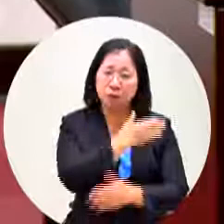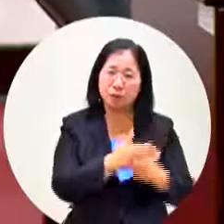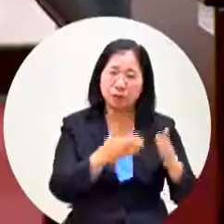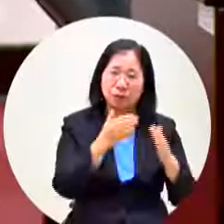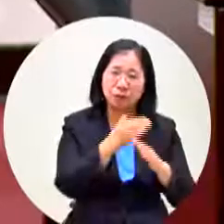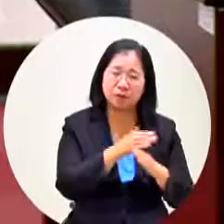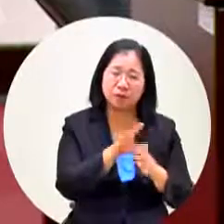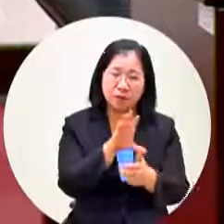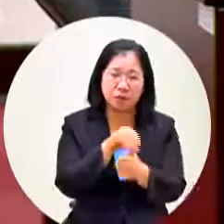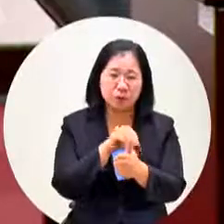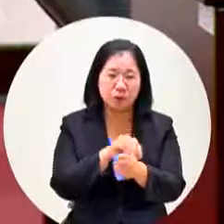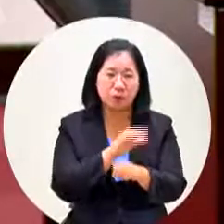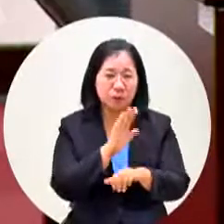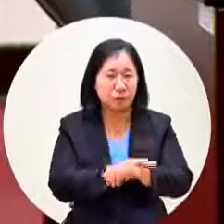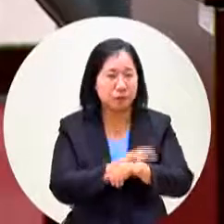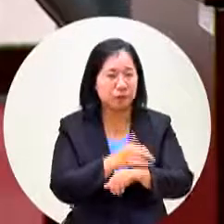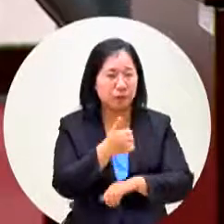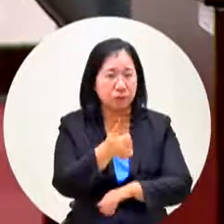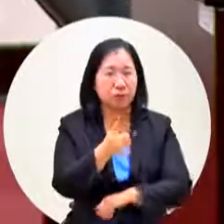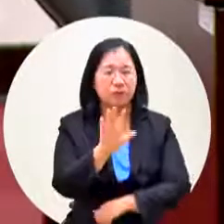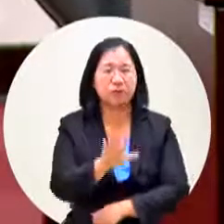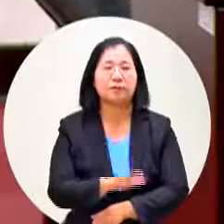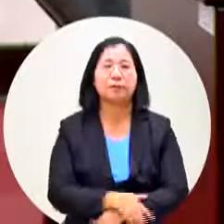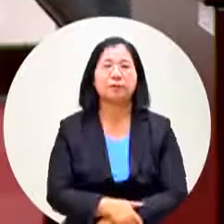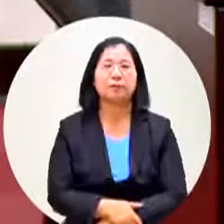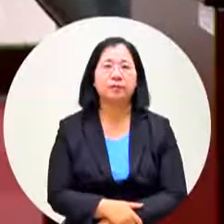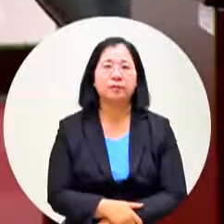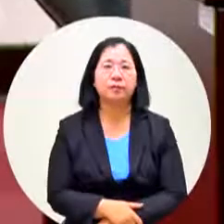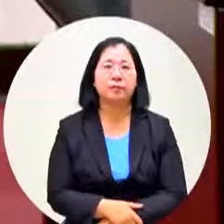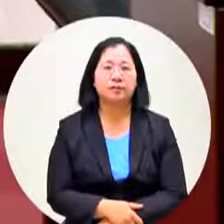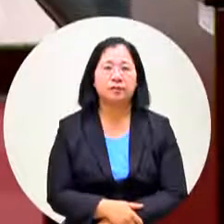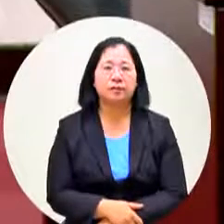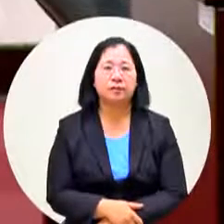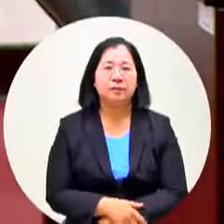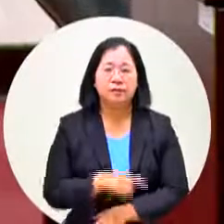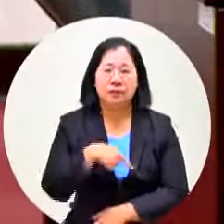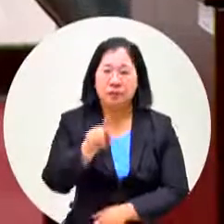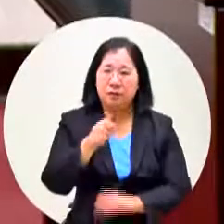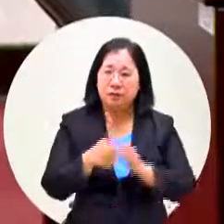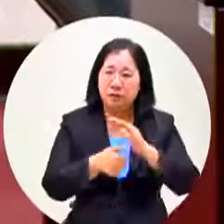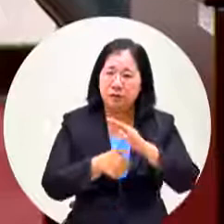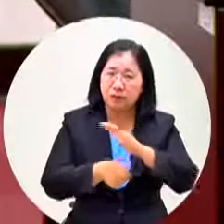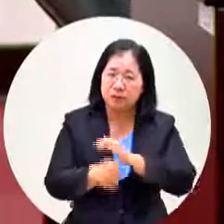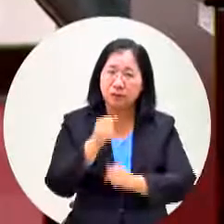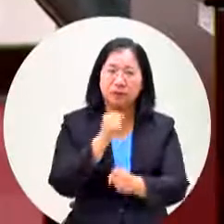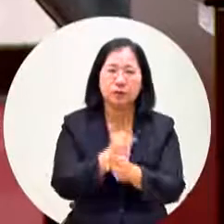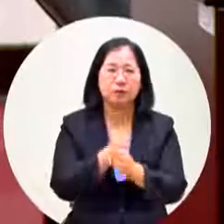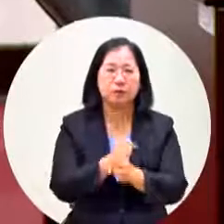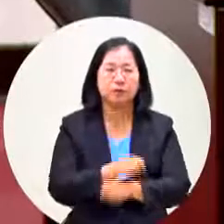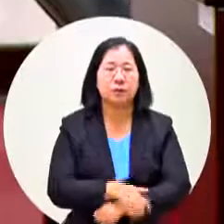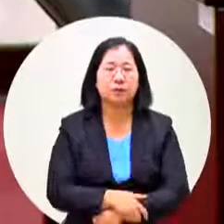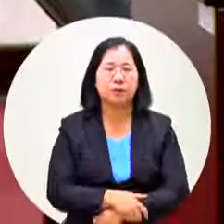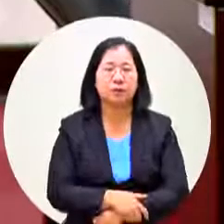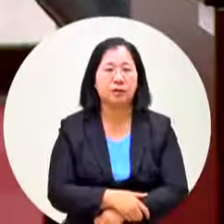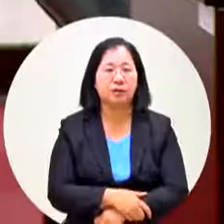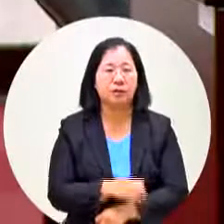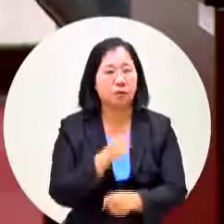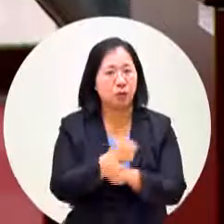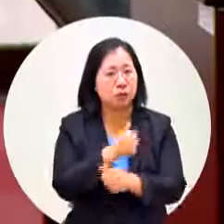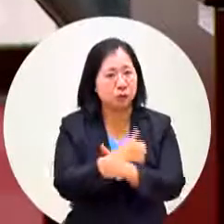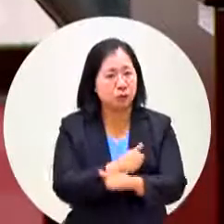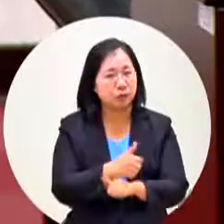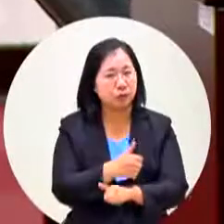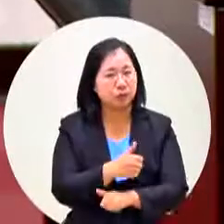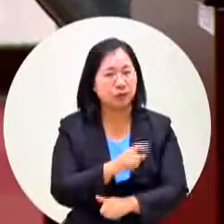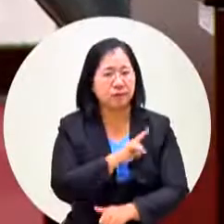有学到一技之长，或者讲啊，这个啊，伫职场啊，工作经验丰富，啊，